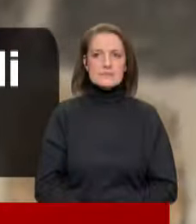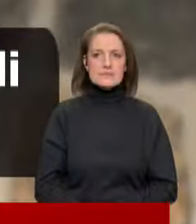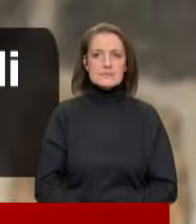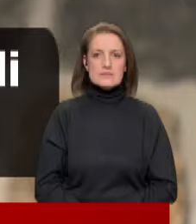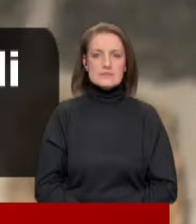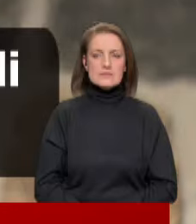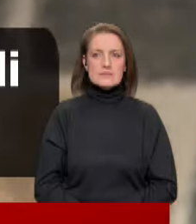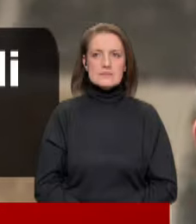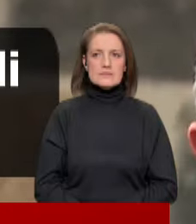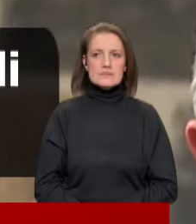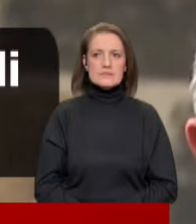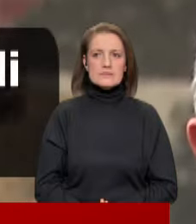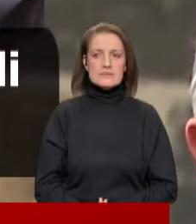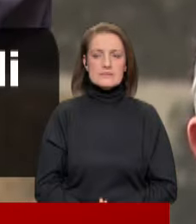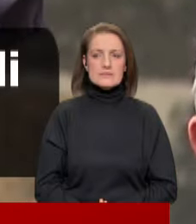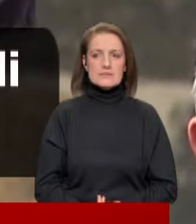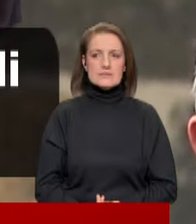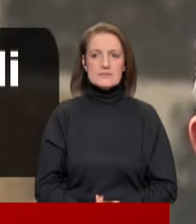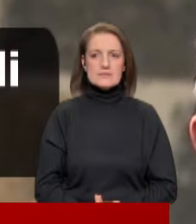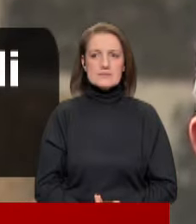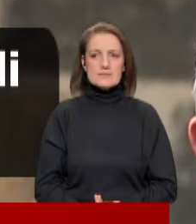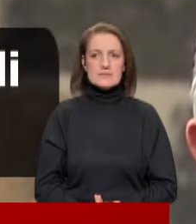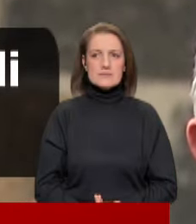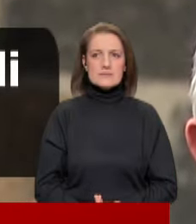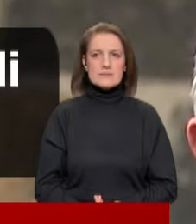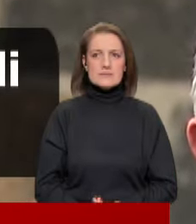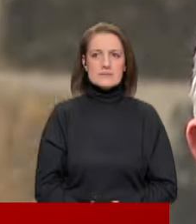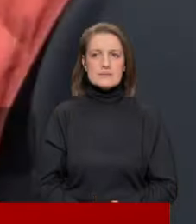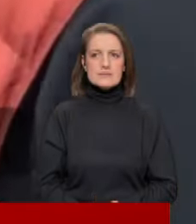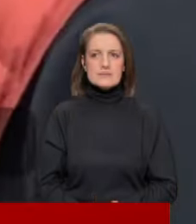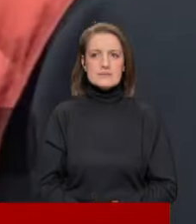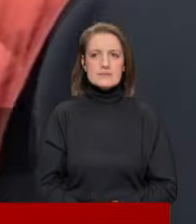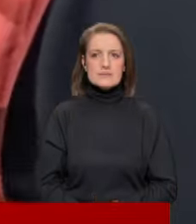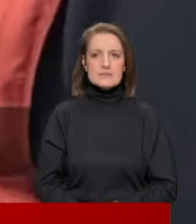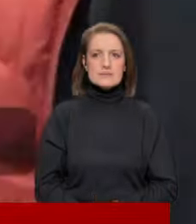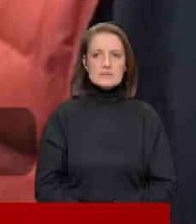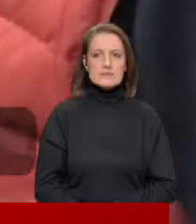nerede Kimin ne derdi varsa Ankara Büyükşehir Hızır gibi yanındadır